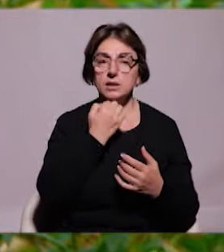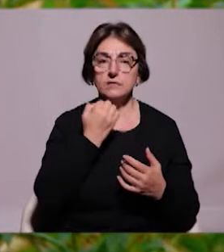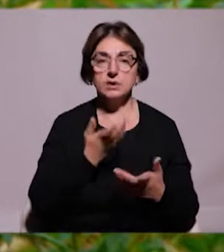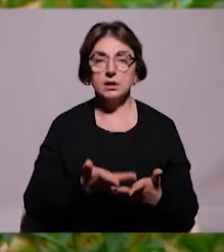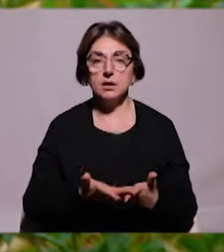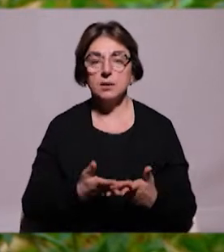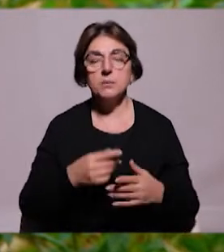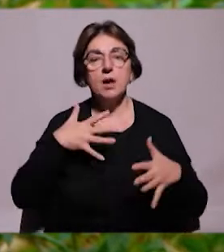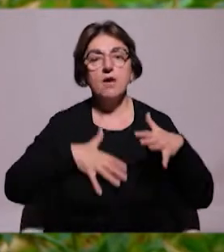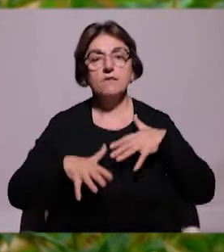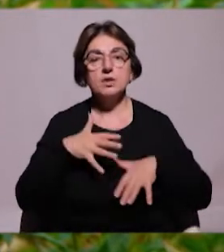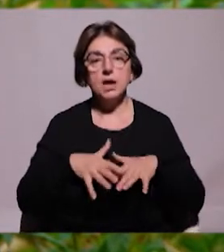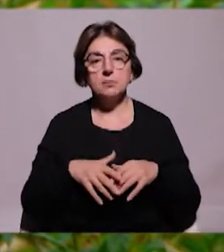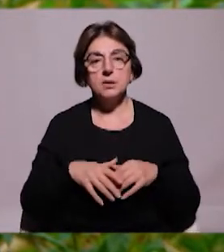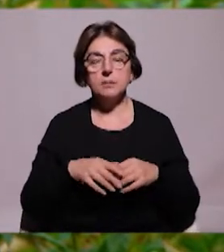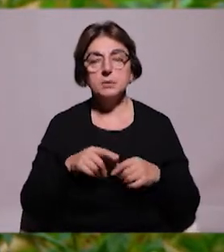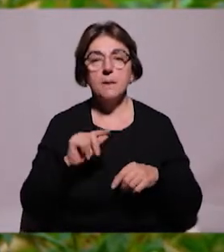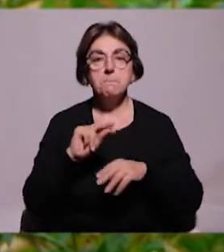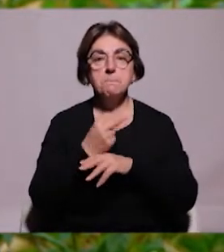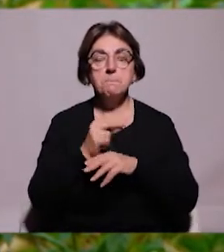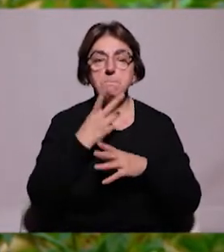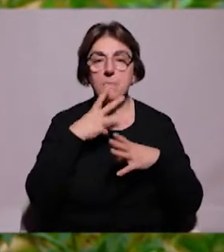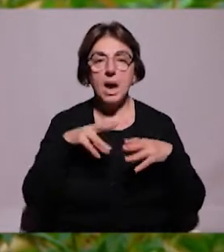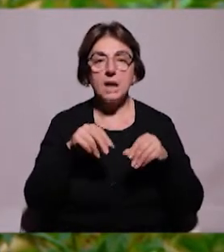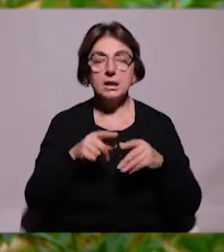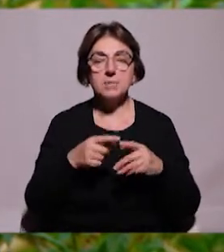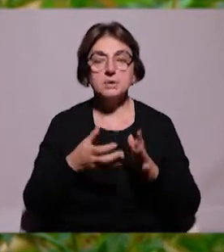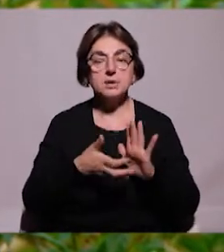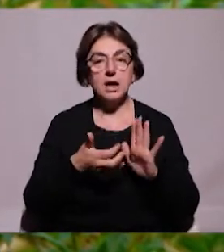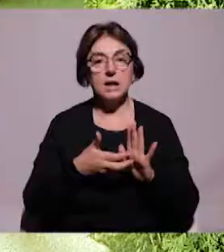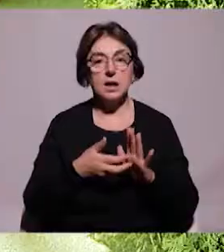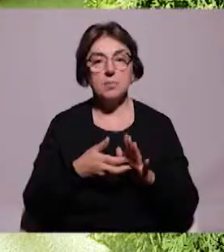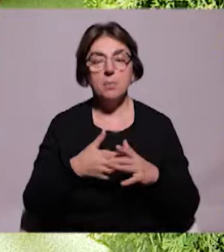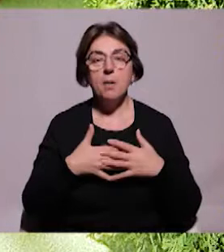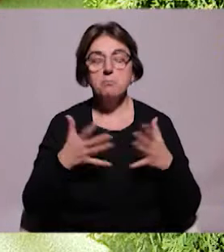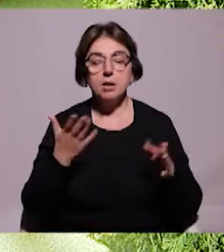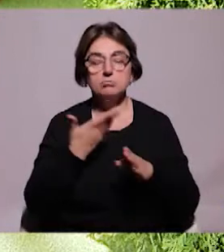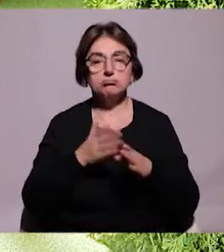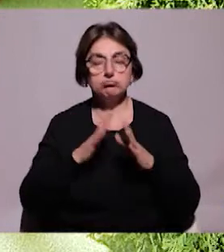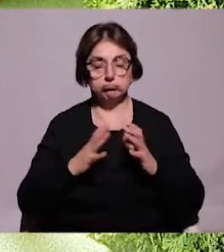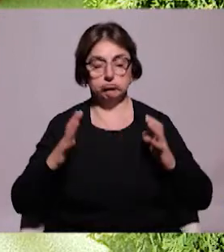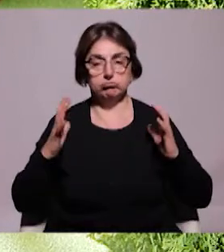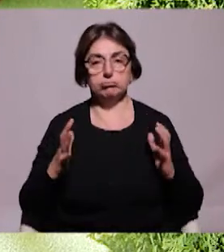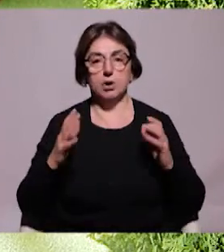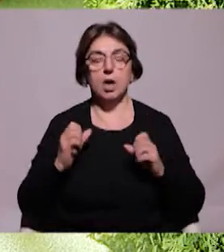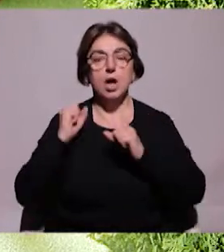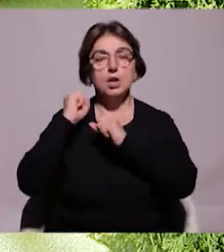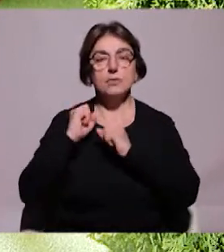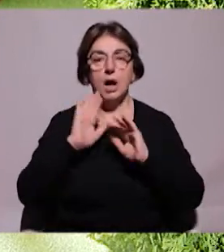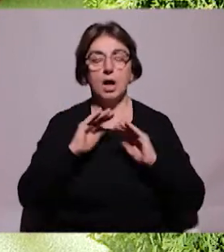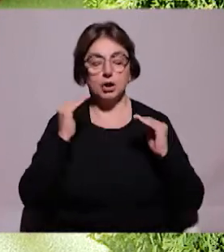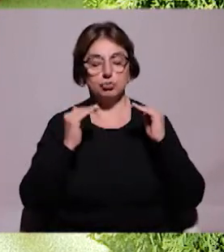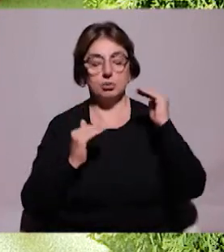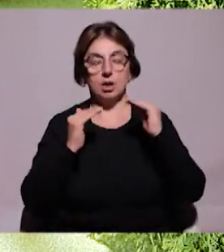ნივთიერებების, ვიტამინების, მინერალური მარილების ნაკლებობა, ჭარბწონიანობა, ტვირთის